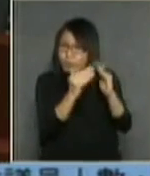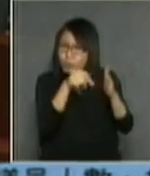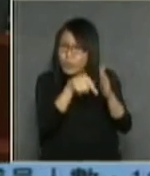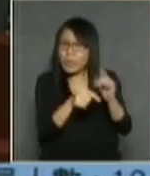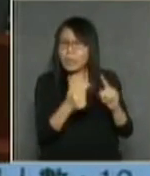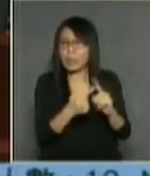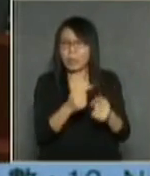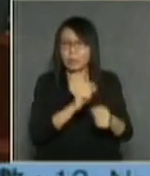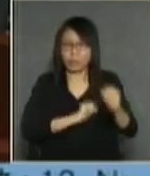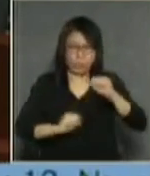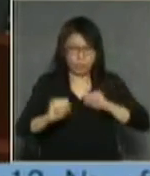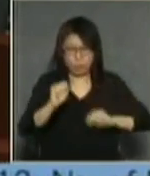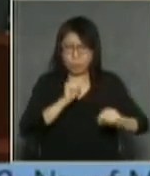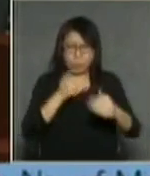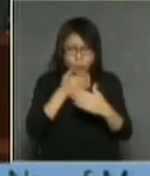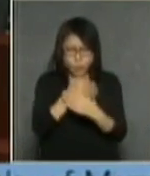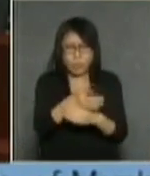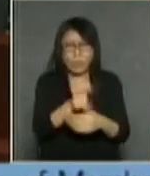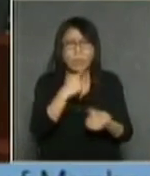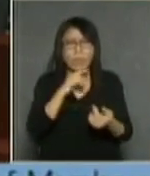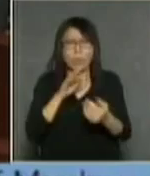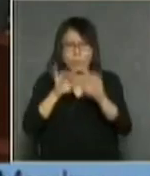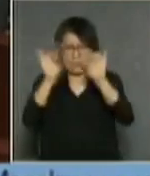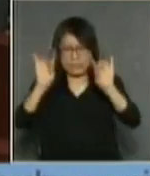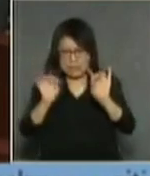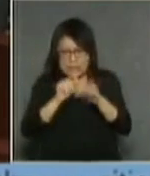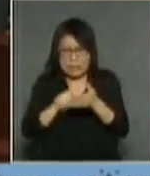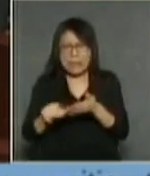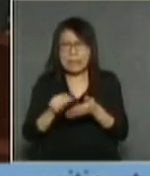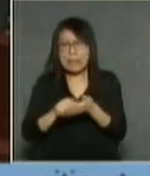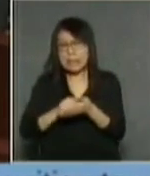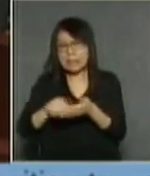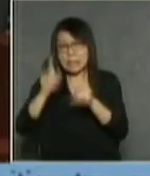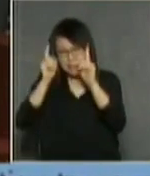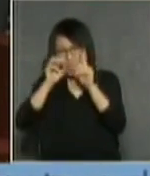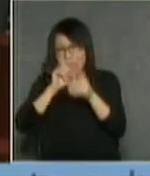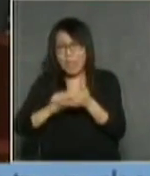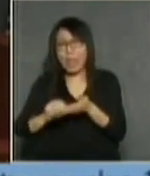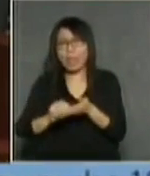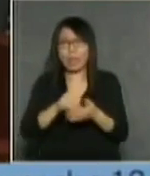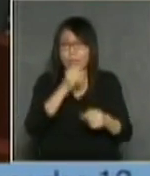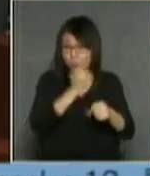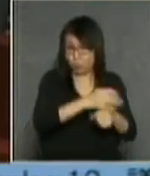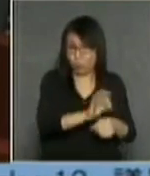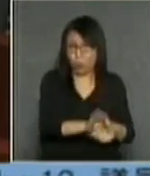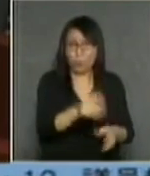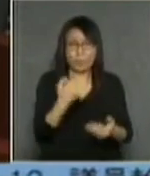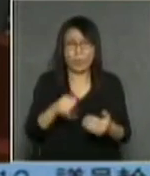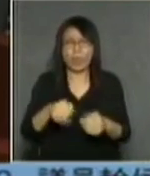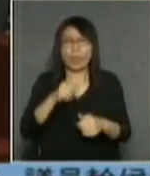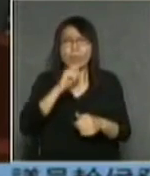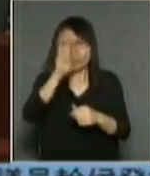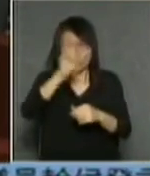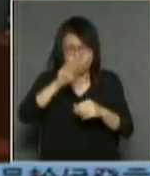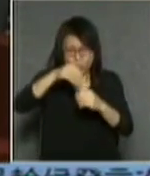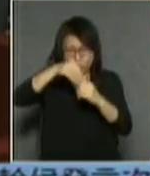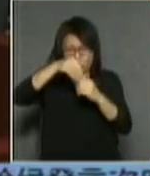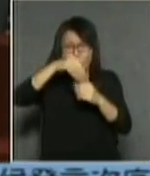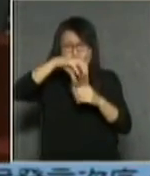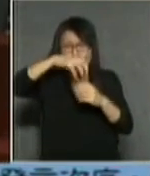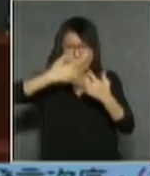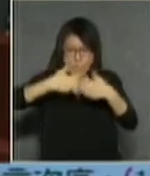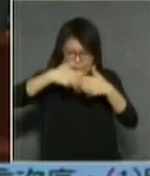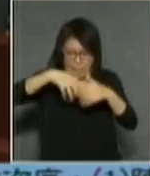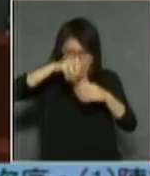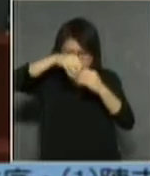动，而不是在纸上去监管，去证实滤水器有没有含铅呢，是非常之必要